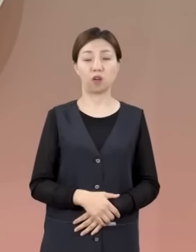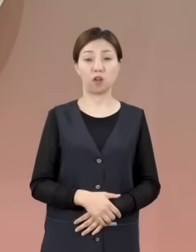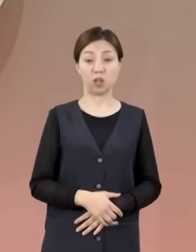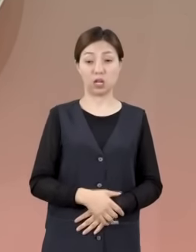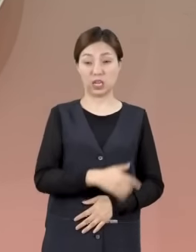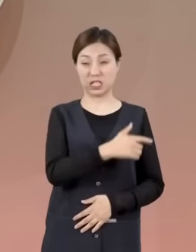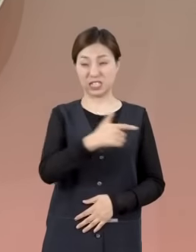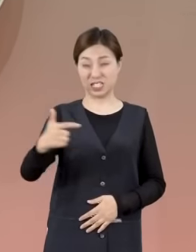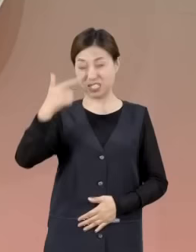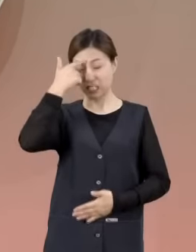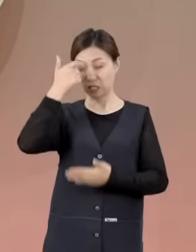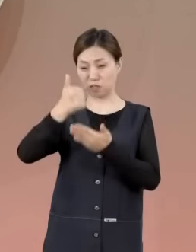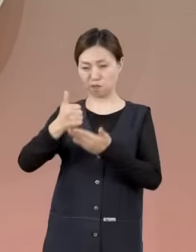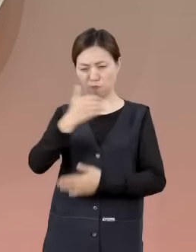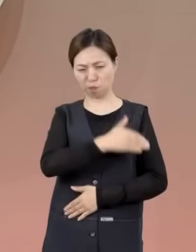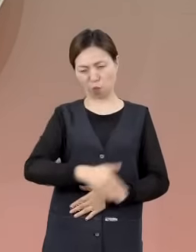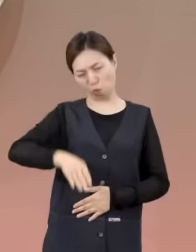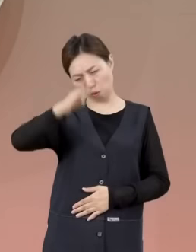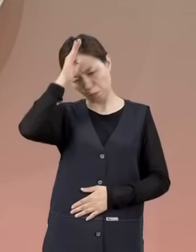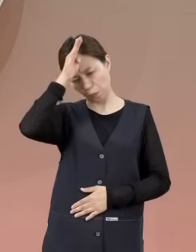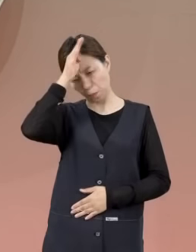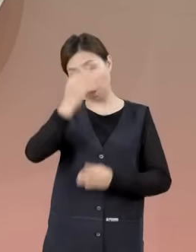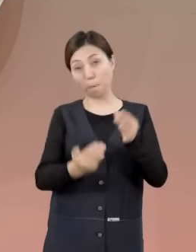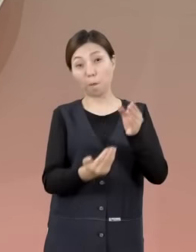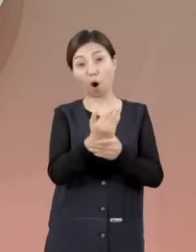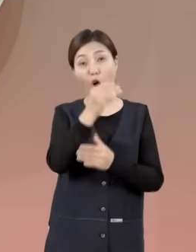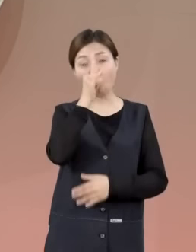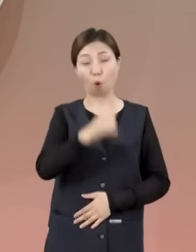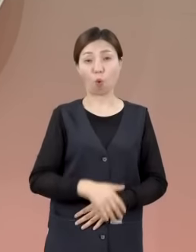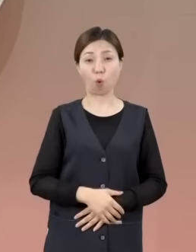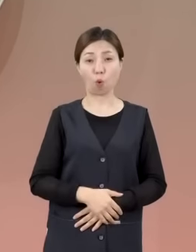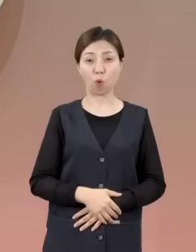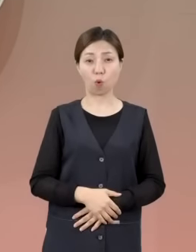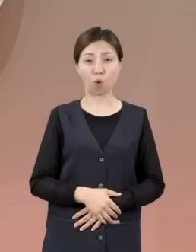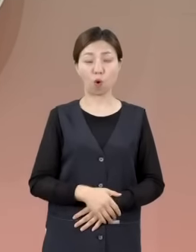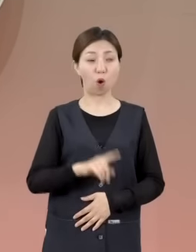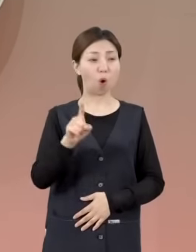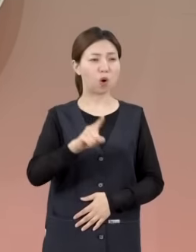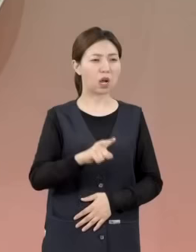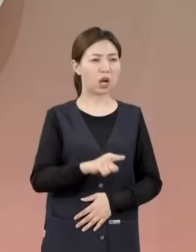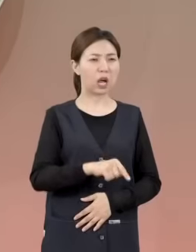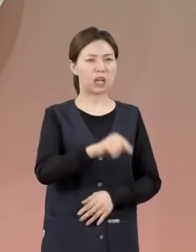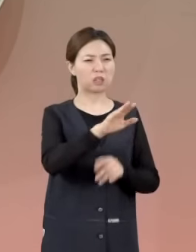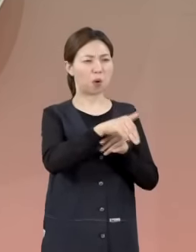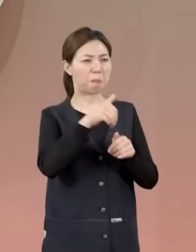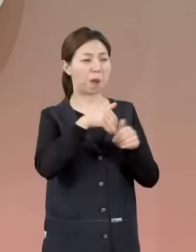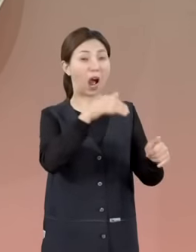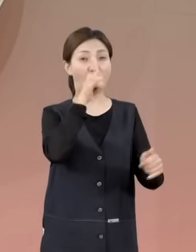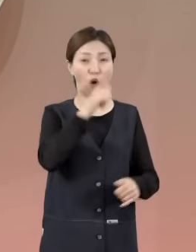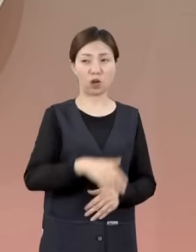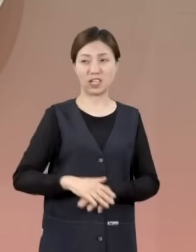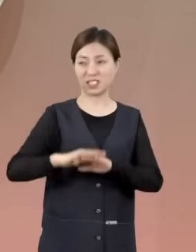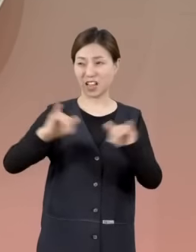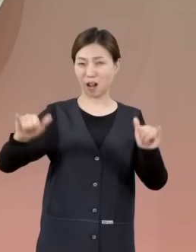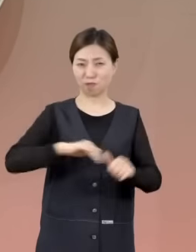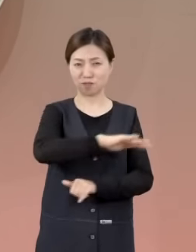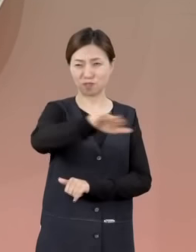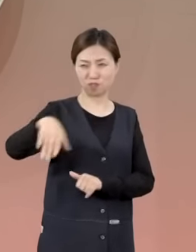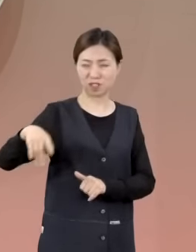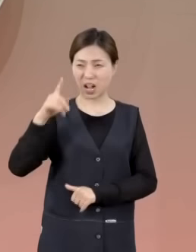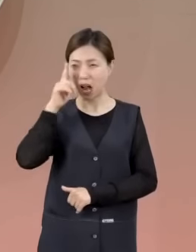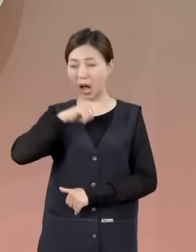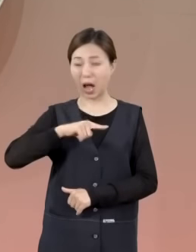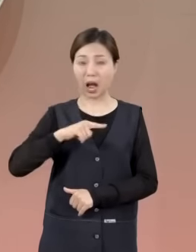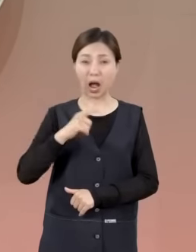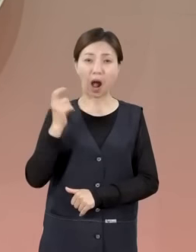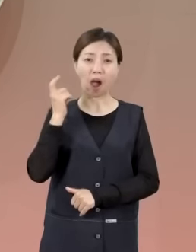큰 스님들도 몸에 큰 병을 얻는 경우도 있고 막 귀양을 가신 적도 있고